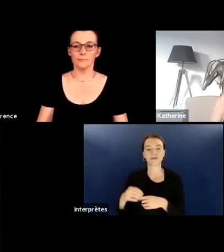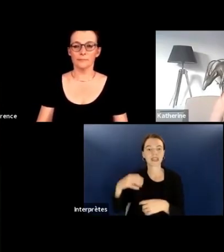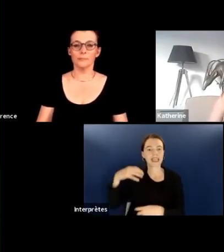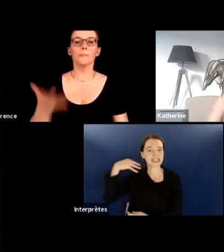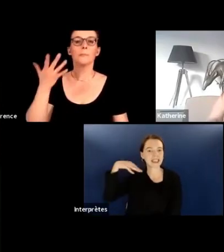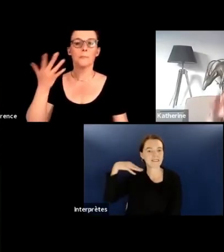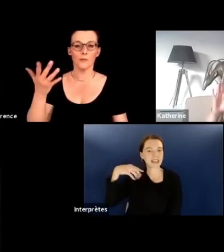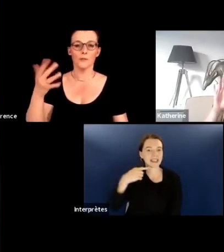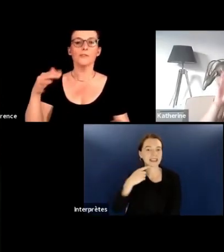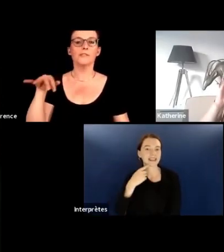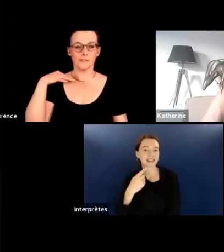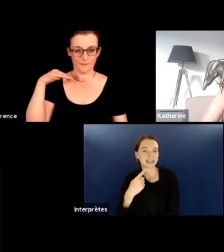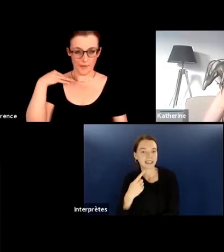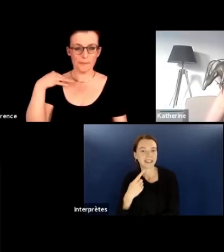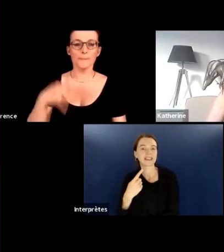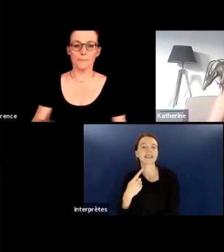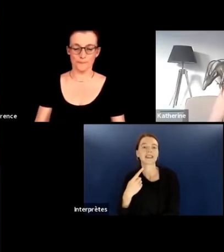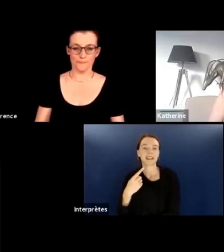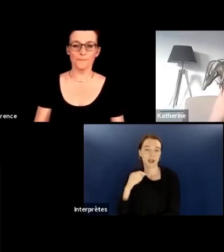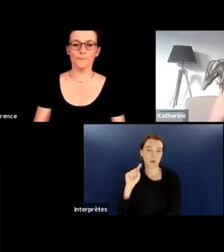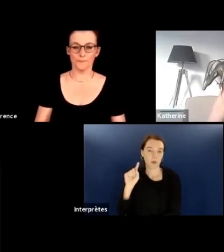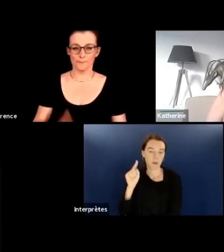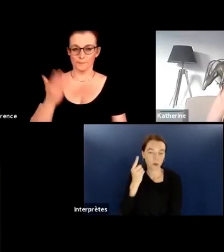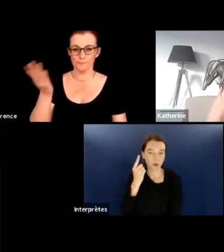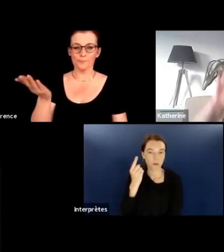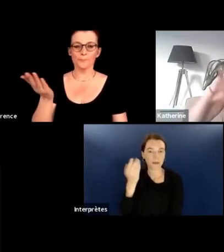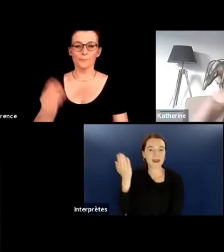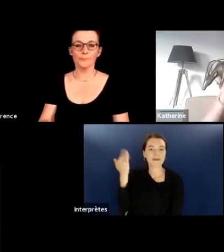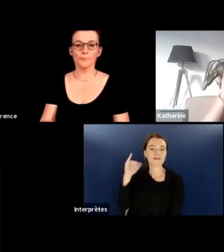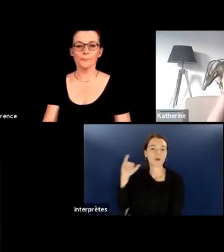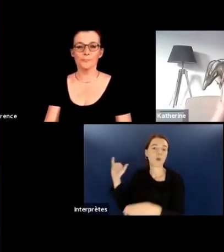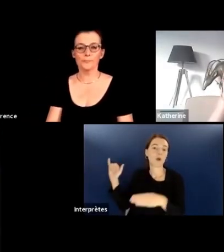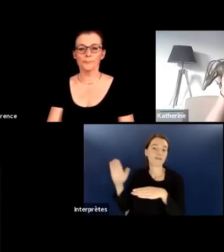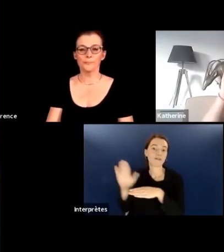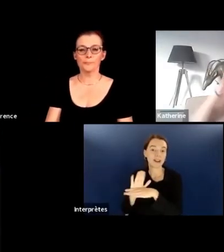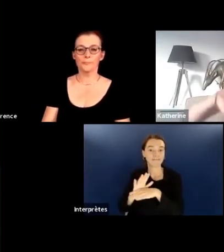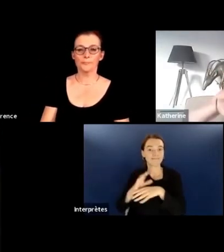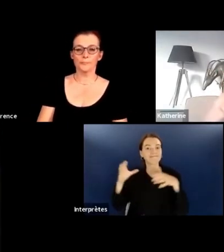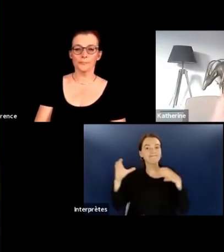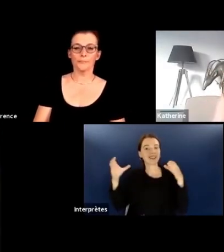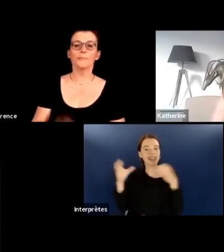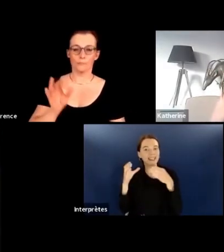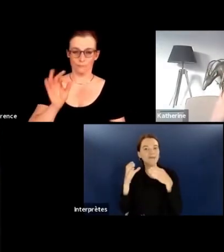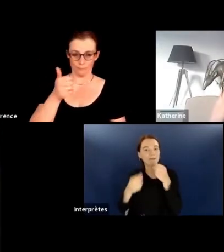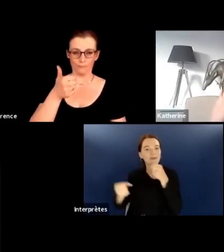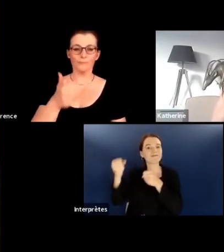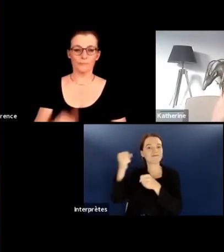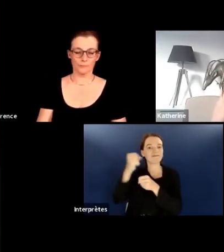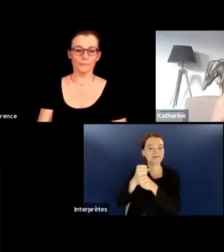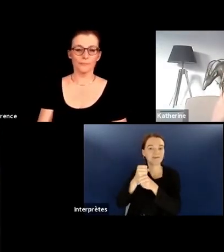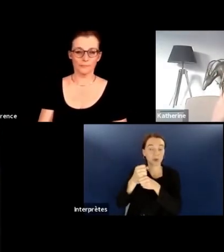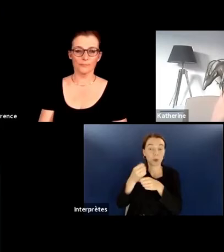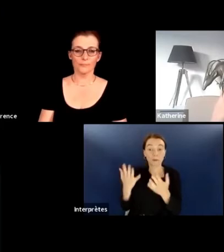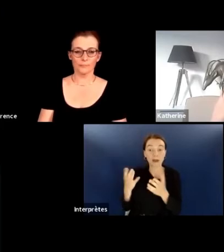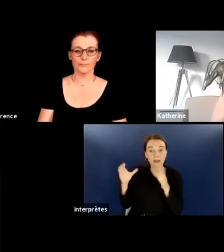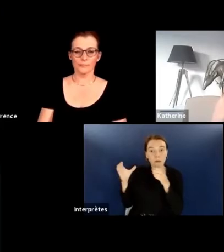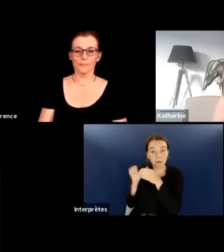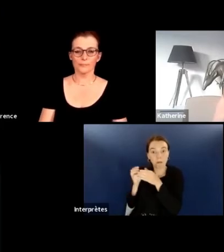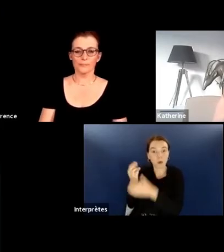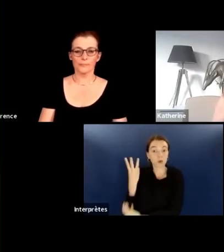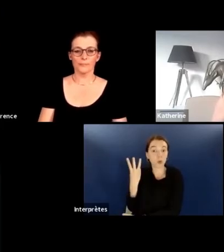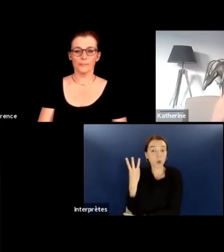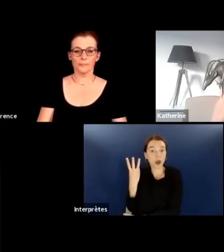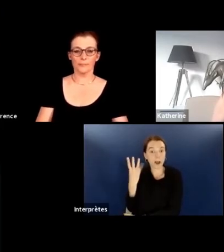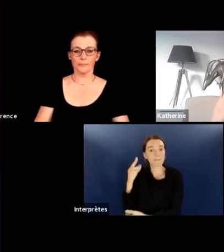D'abord, on a développé quelque part une équipe. En fait, ici, aujourd'hui, on est seulement 3, mais au total,